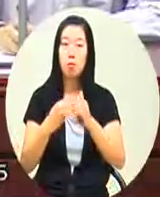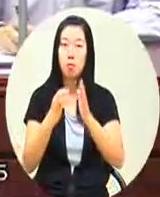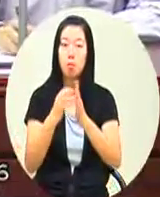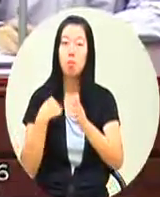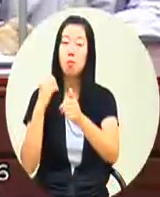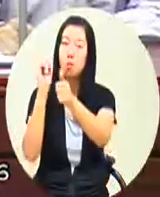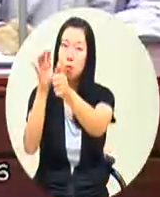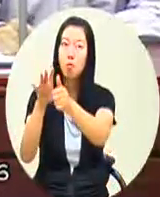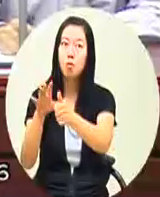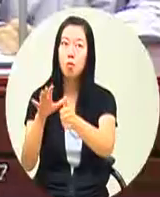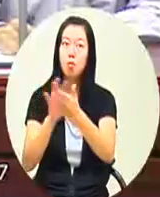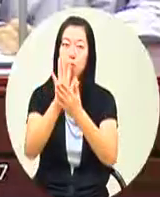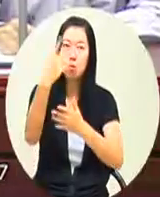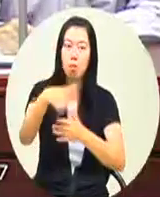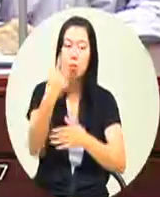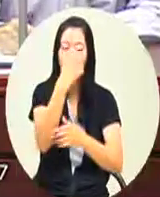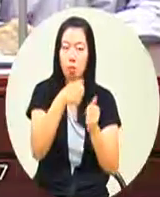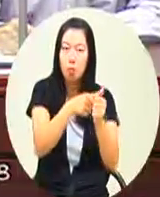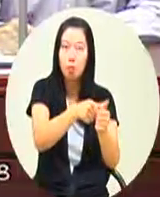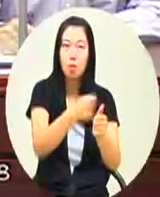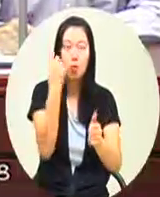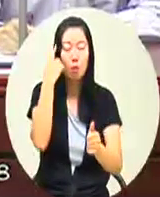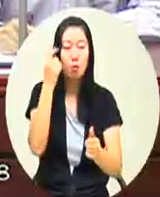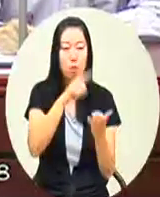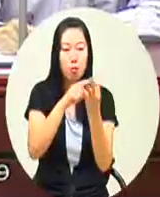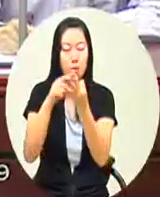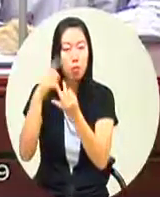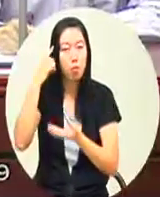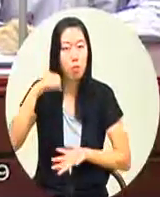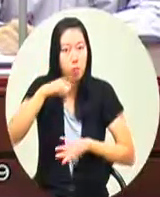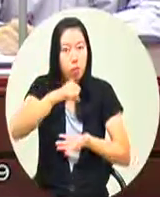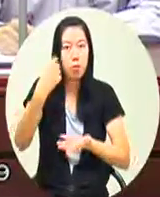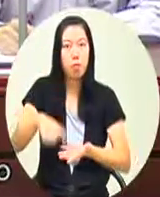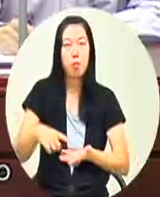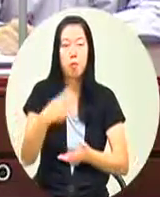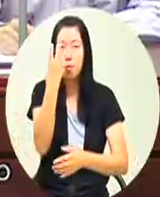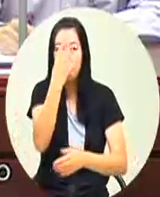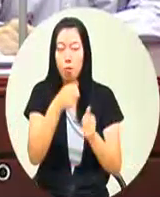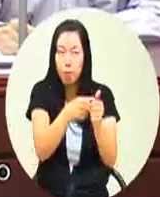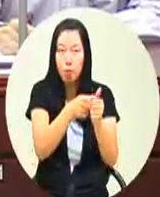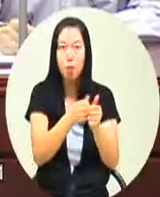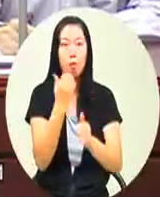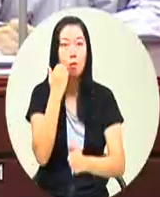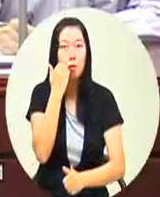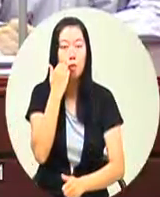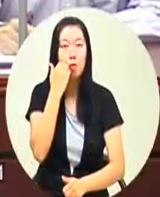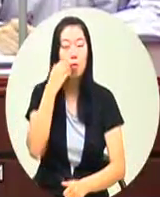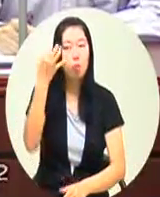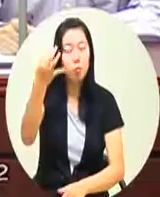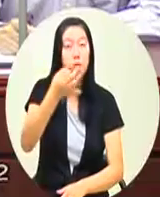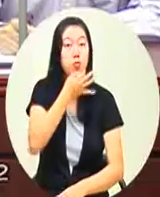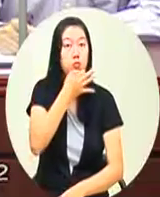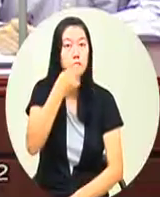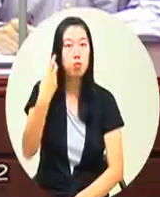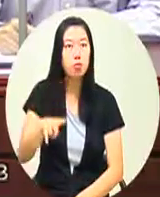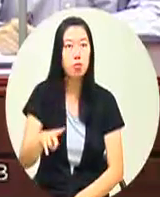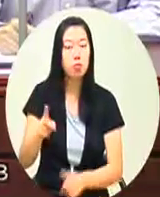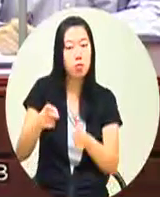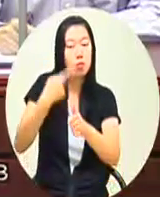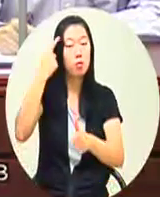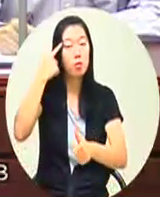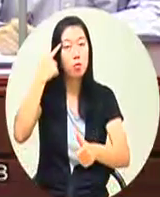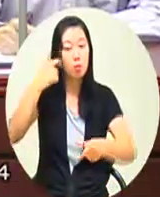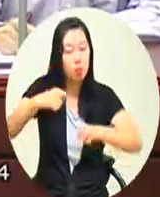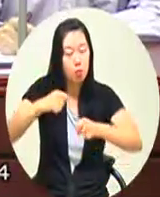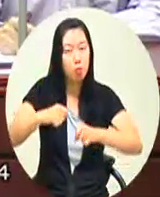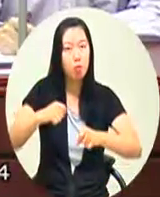会去再追踪刚刚议员提到的这几件，那希望说如果在经费允许的话，我们就先来做设计，那赶快